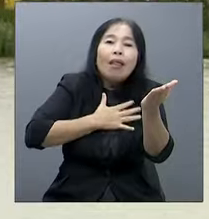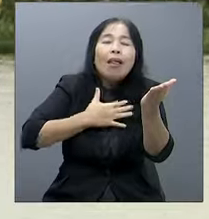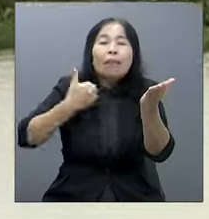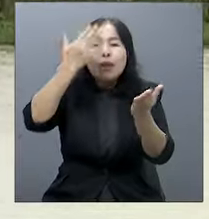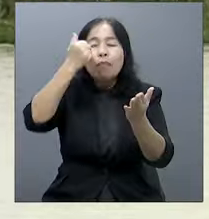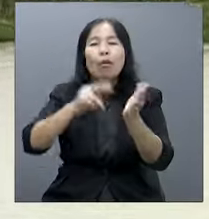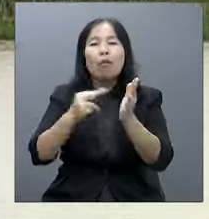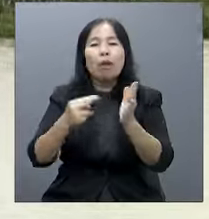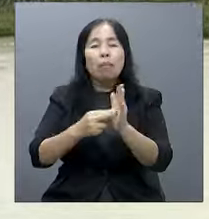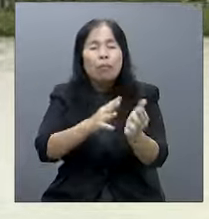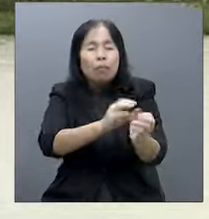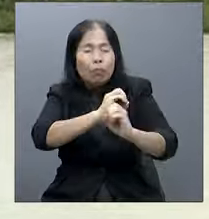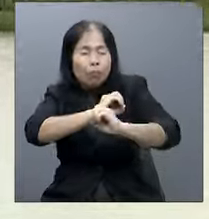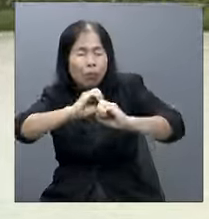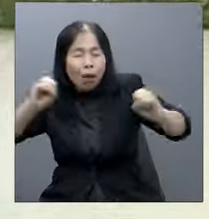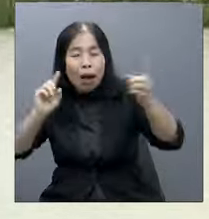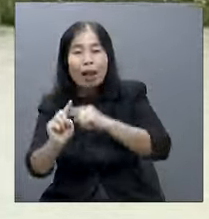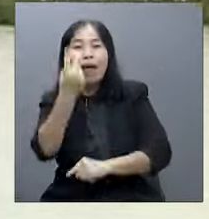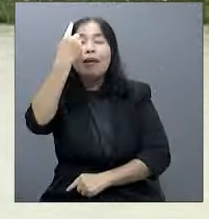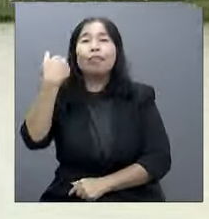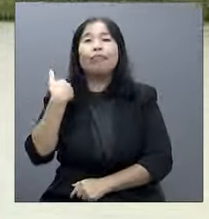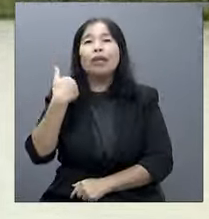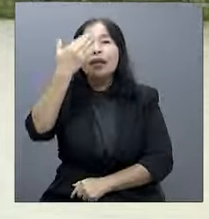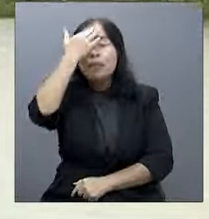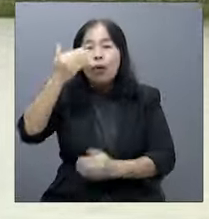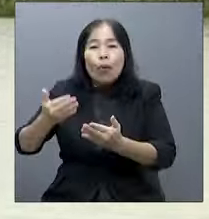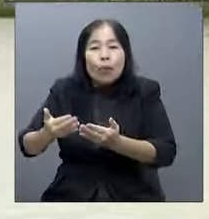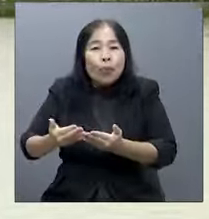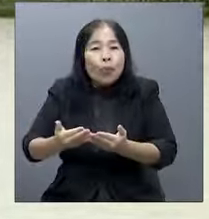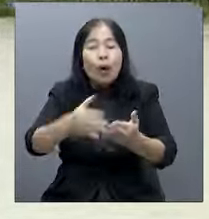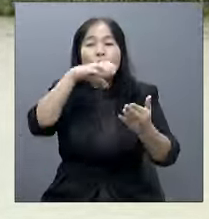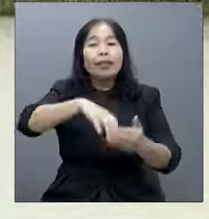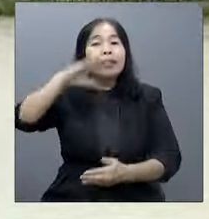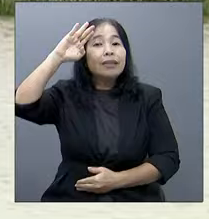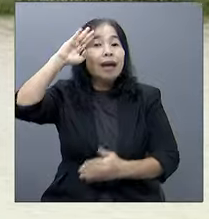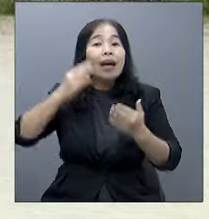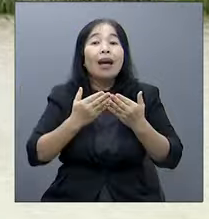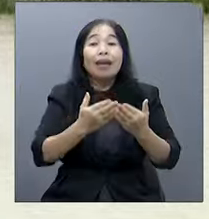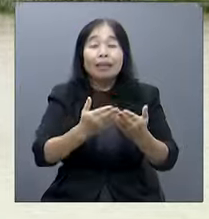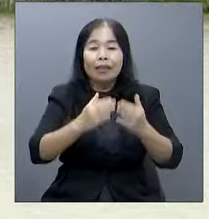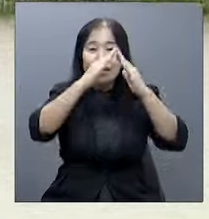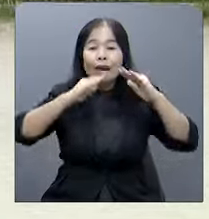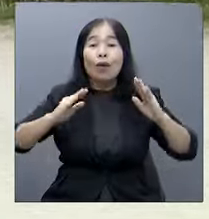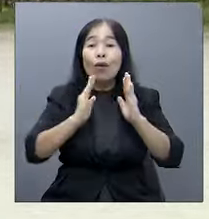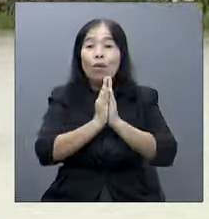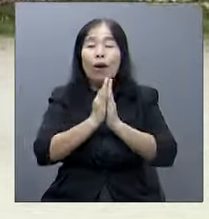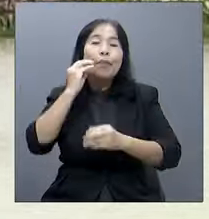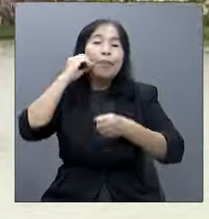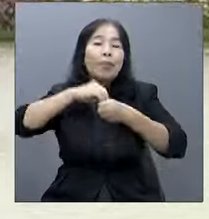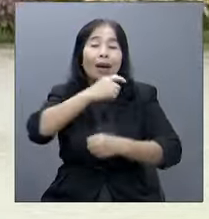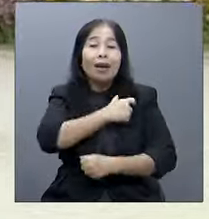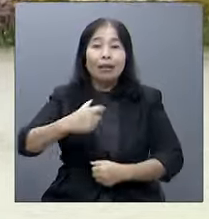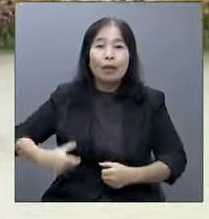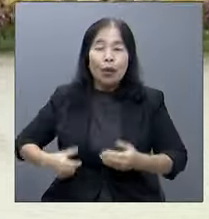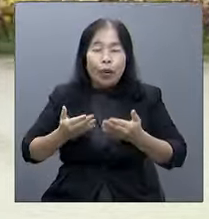ในชีวิช่ที่ขบวนพายุหายาตราทชนลมากเคลื่อนออกจากท่าวาสุกรีความงดงามของขบวนเรือก็ได้สะกดสายท